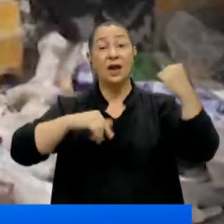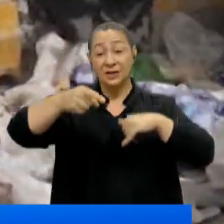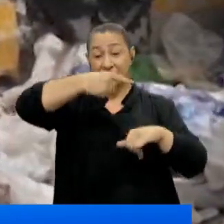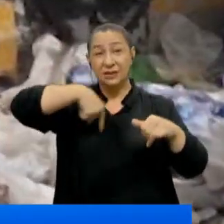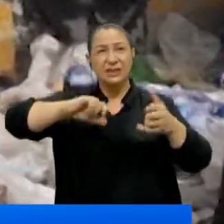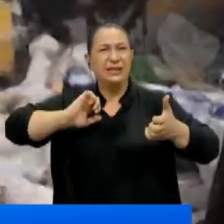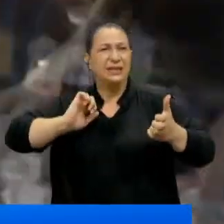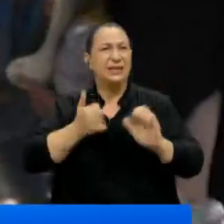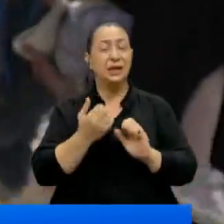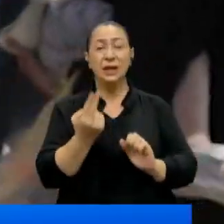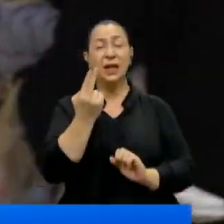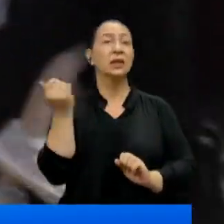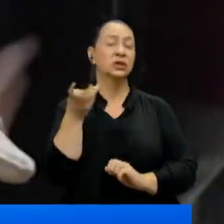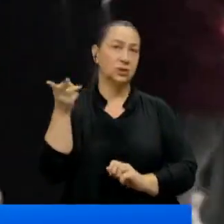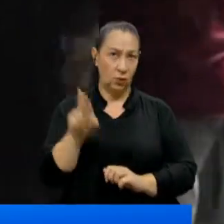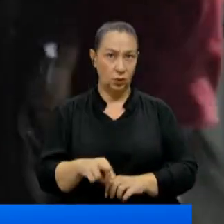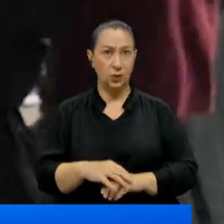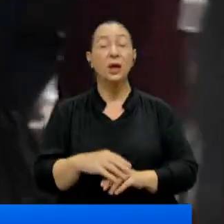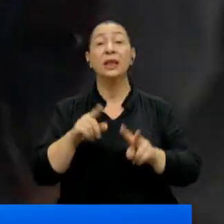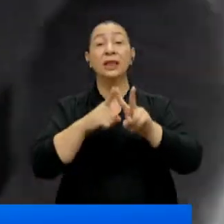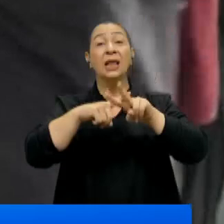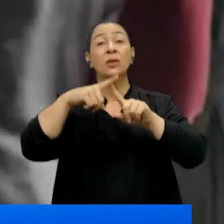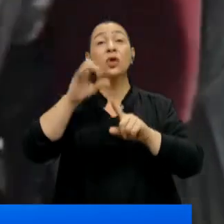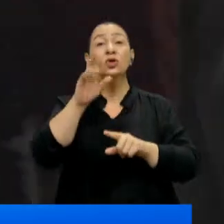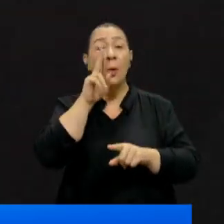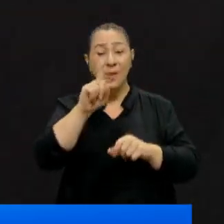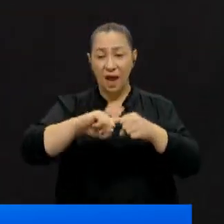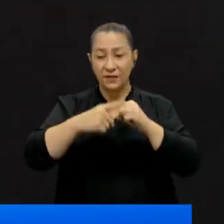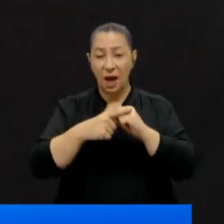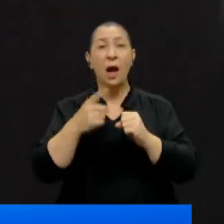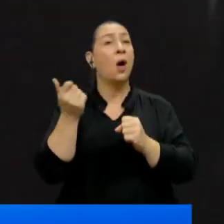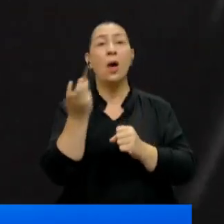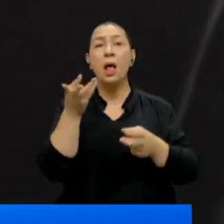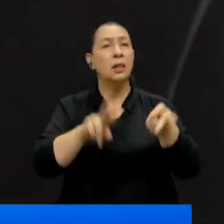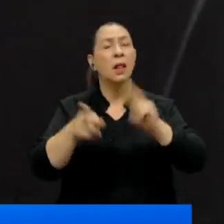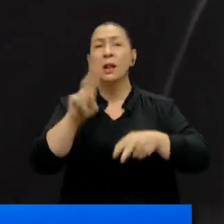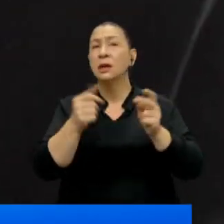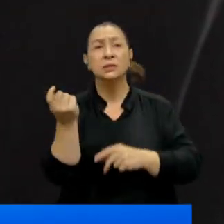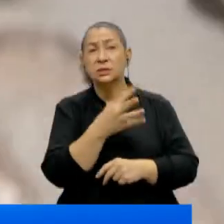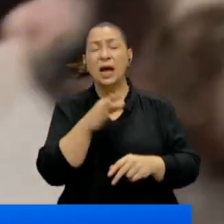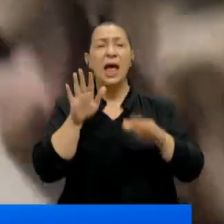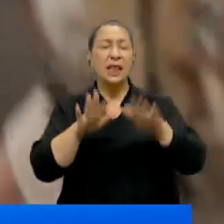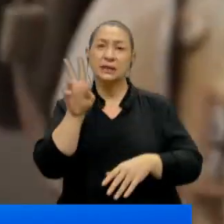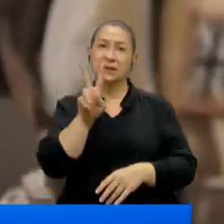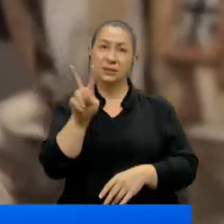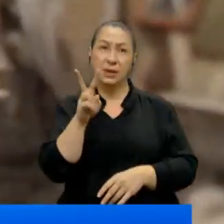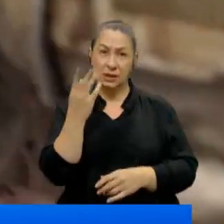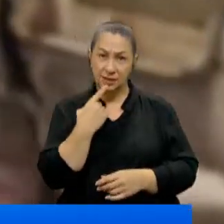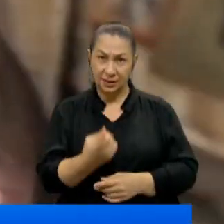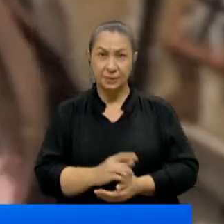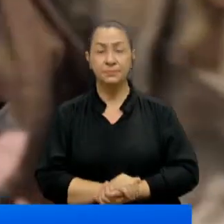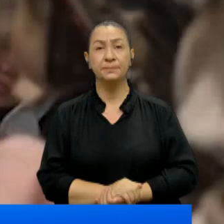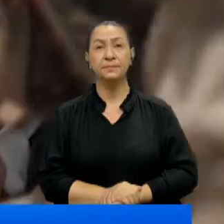izdiham yaşandı. 7 kişi hayatını kaybetti. NATO son bir haftada hayatını kaybedenlerin sayısının en az 20 olduğunu duyurdu.